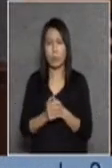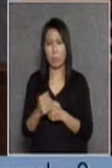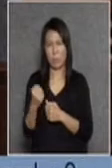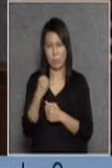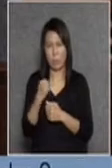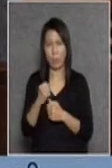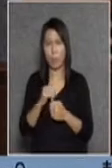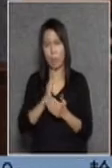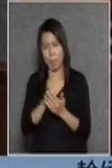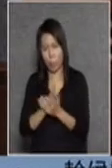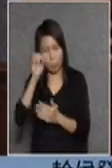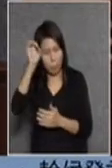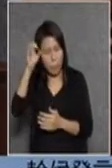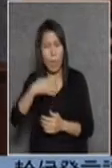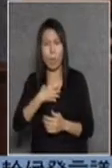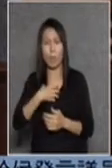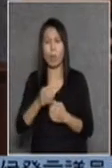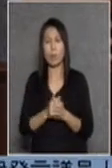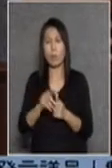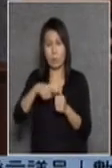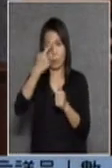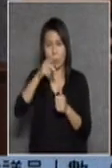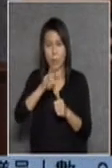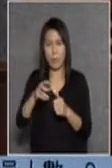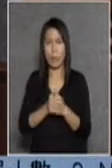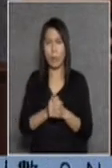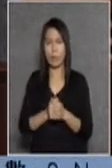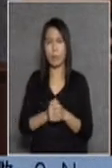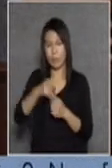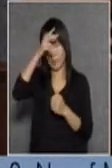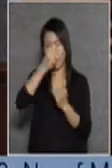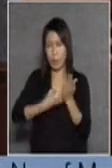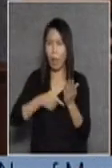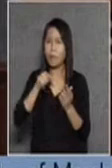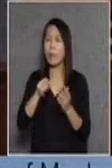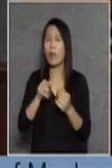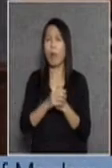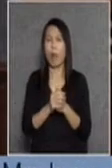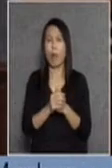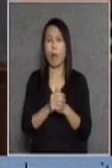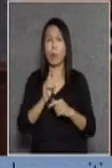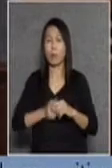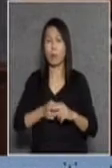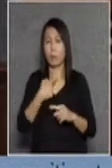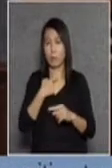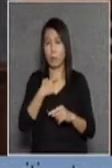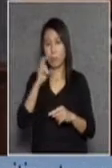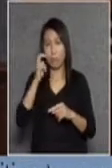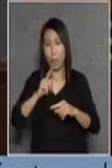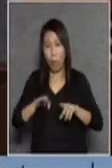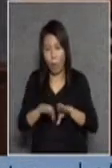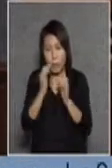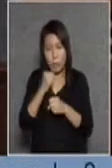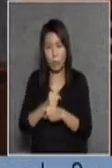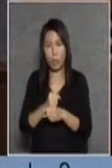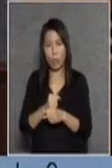嘅唔同嘅意見。首先咧，就其實這個政策本身係咪應該施行咧，都係一